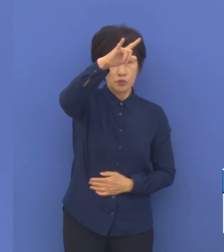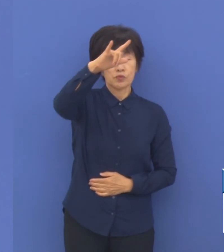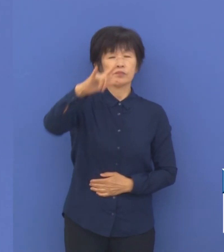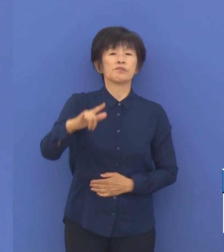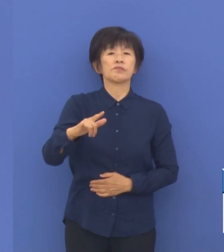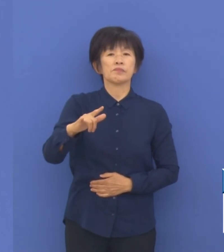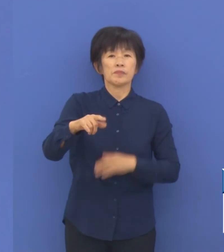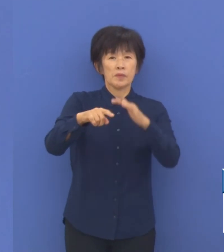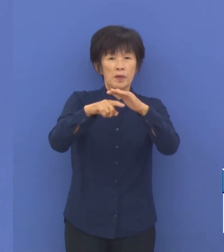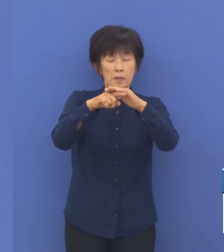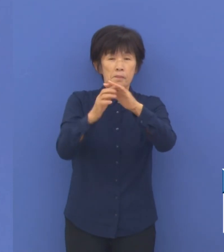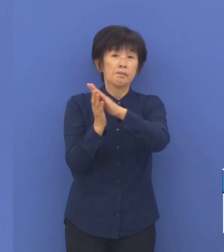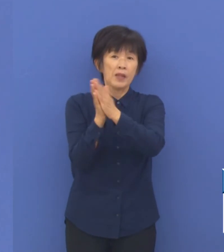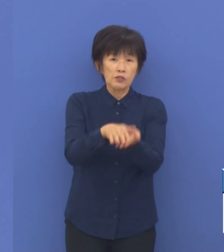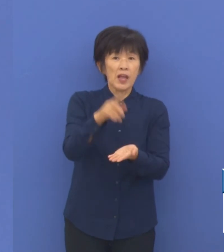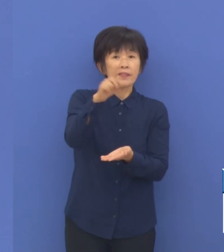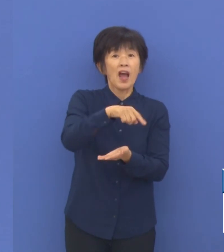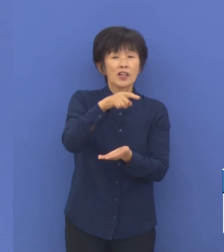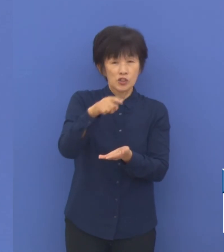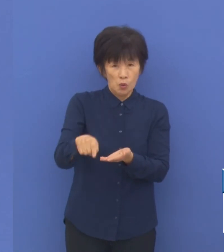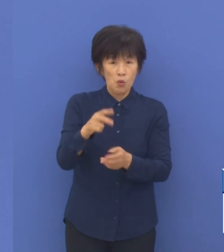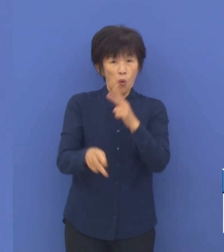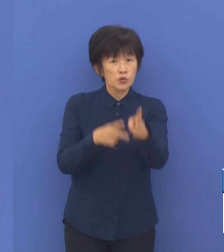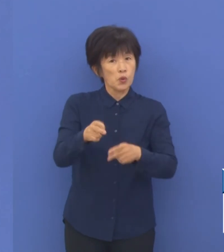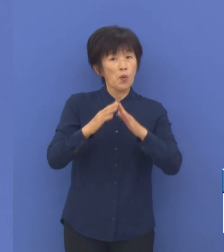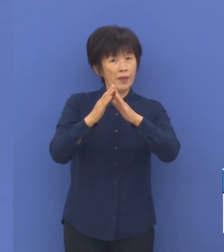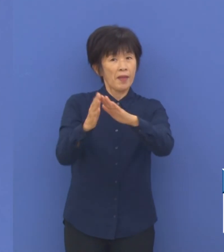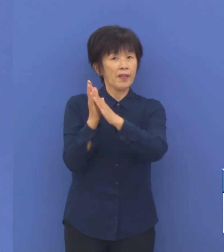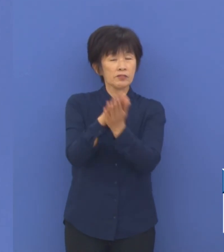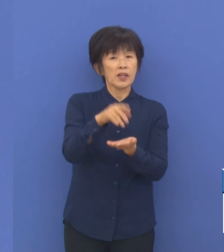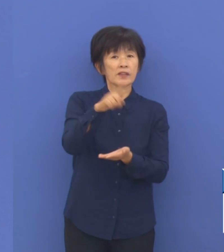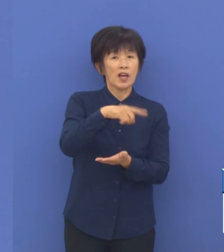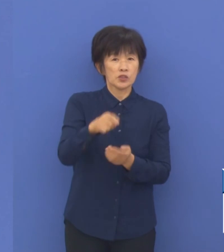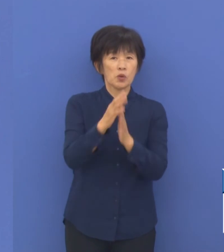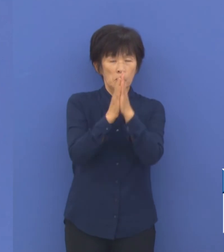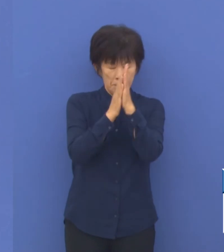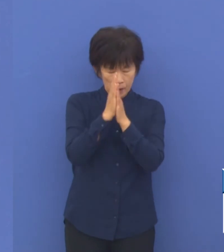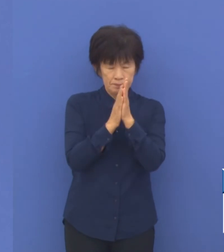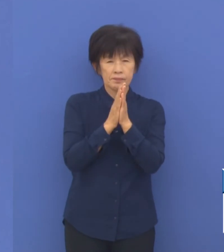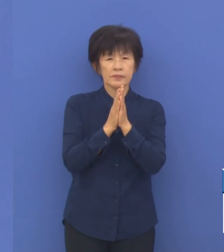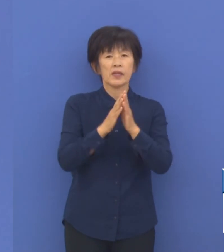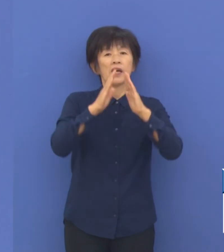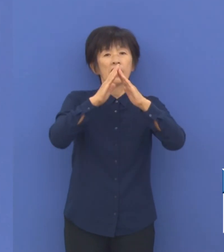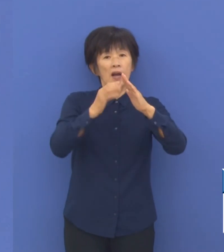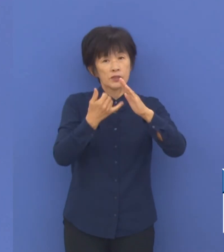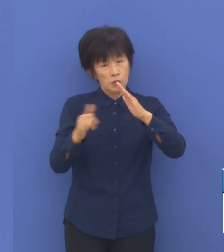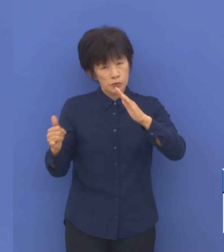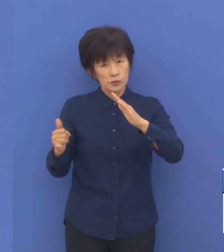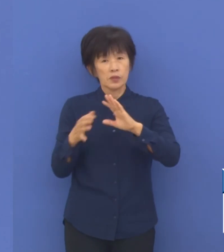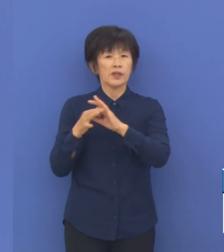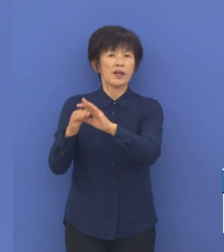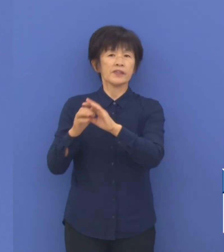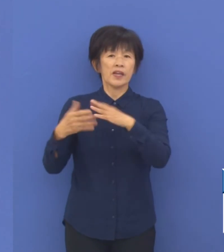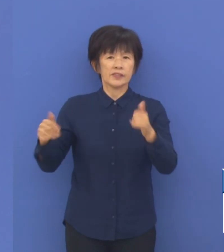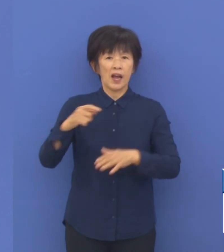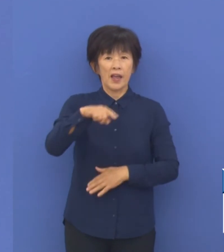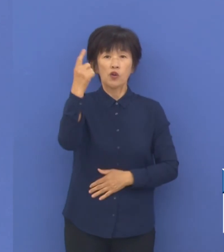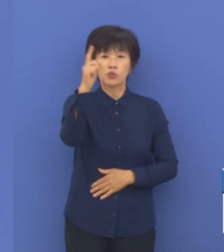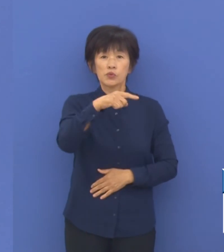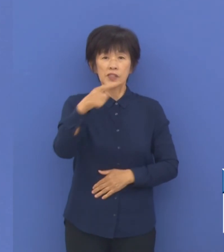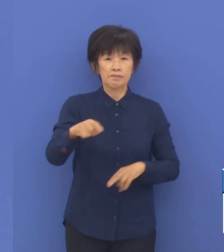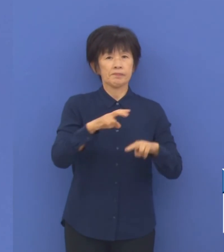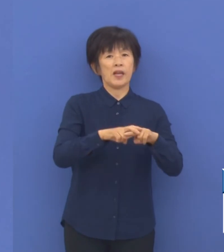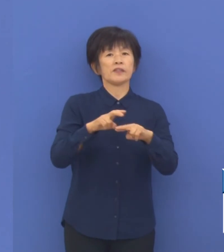者慰霊祭が執り行われますご遺族や関係者約100人が参列する予定